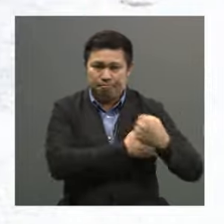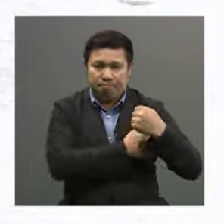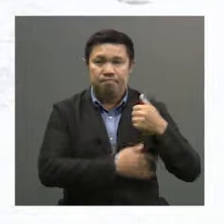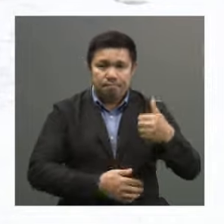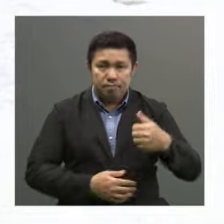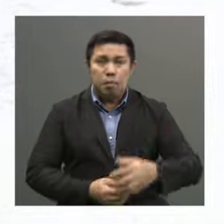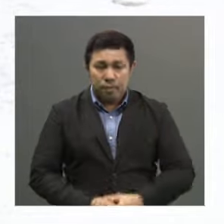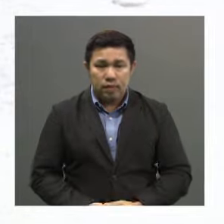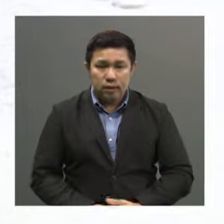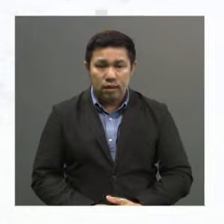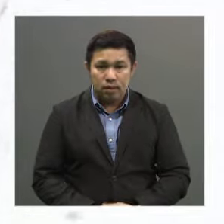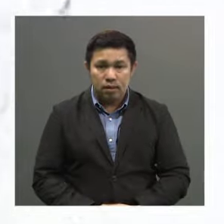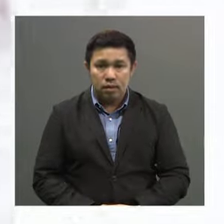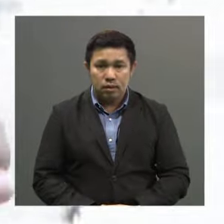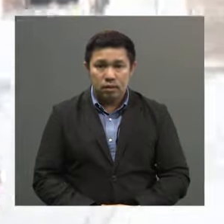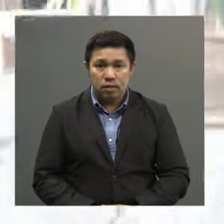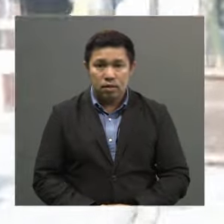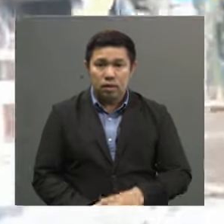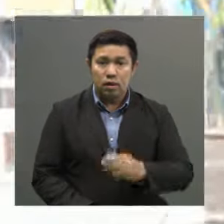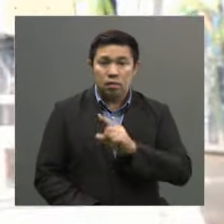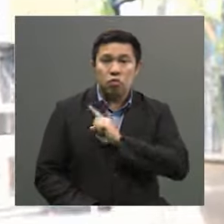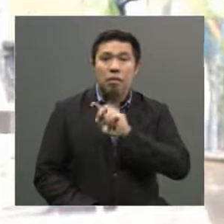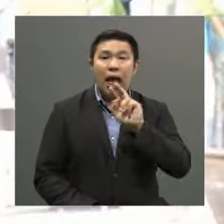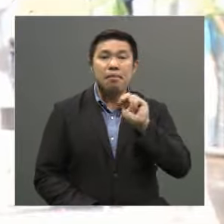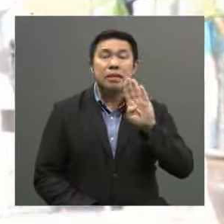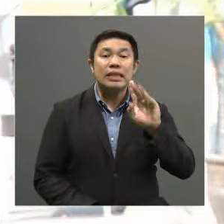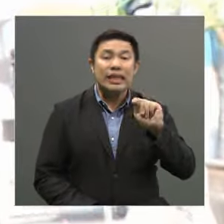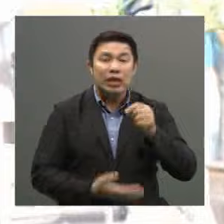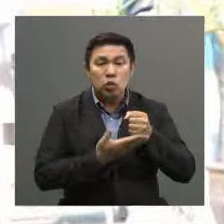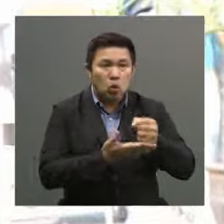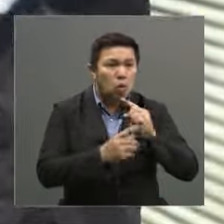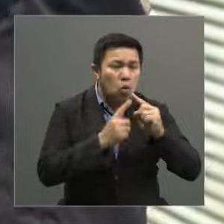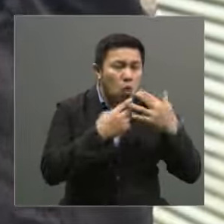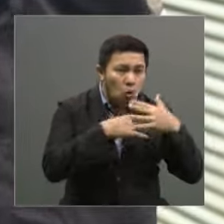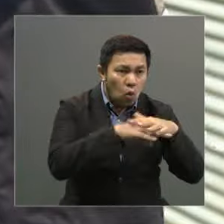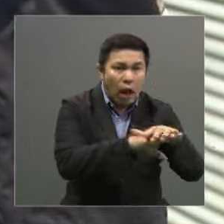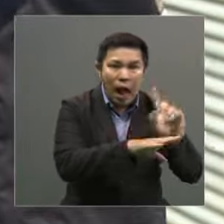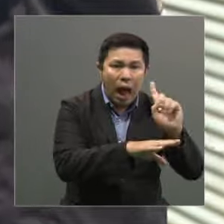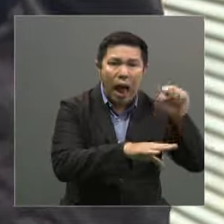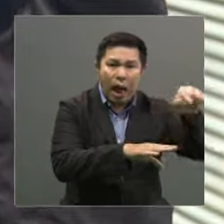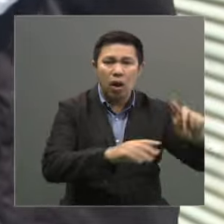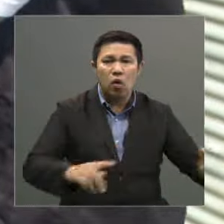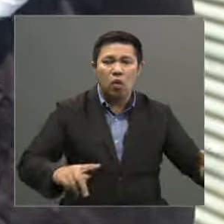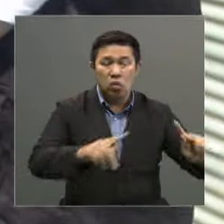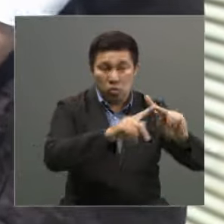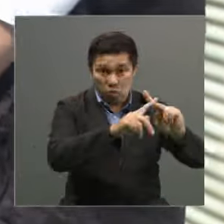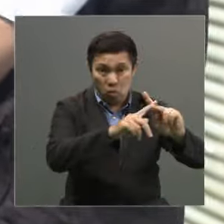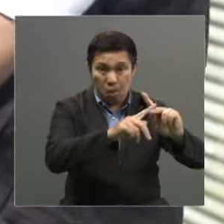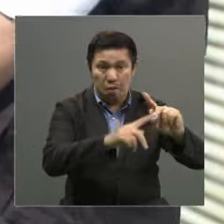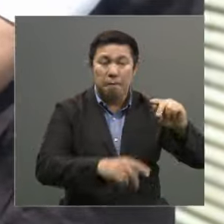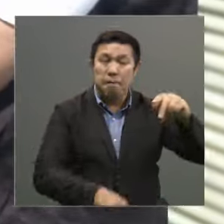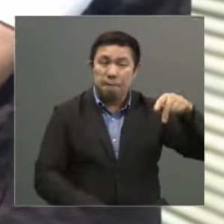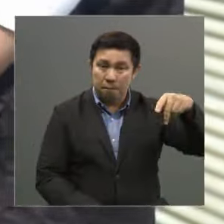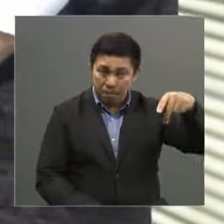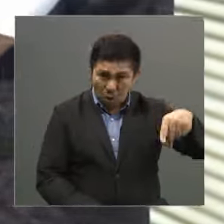ะครับทีนี้เท่าที่บทบาทของ NBT เราจะช่วยได้เราก็ประสานต่อคุณผู้ชมไปที่กระทรวงการพัฒนาสังคมและ